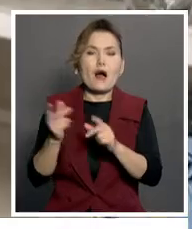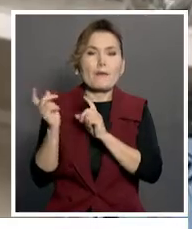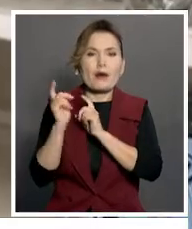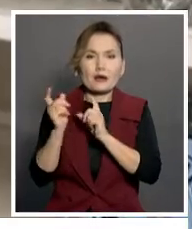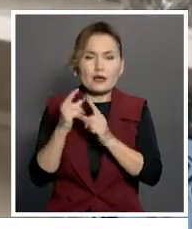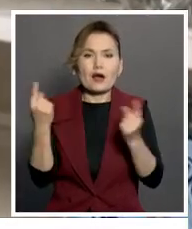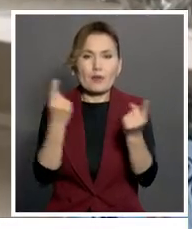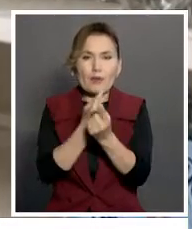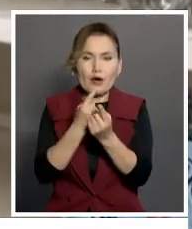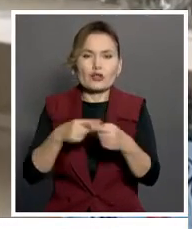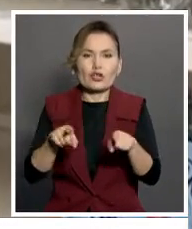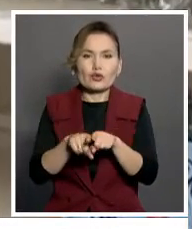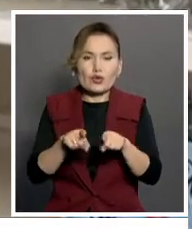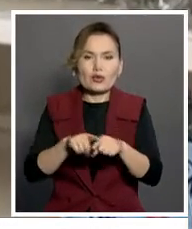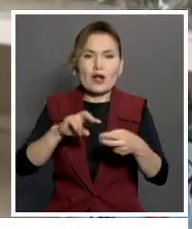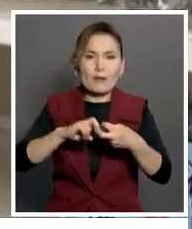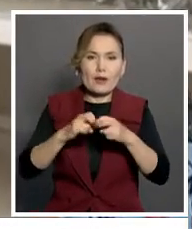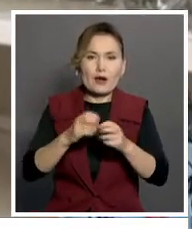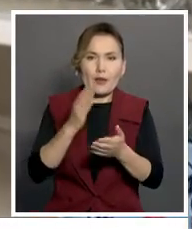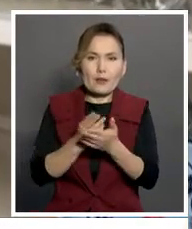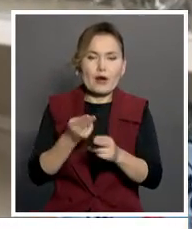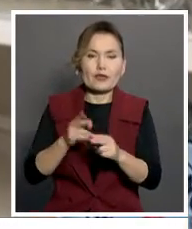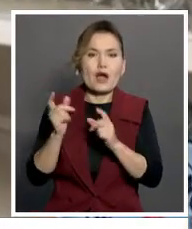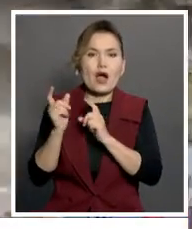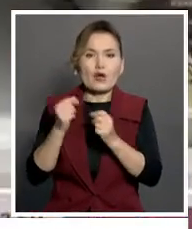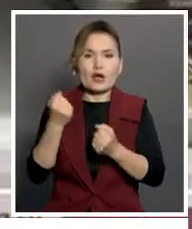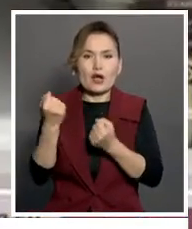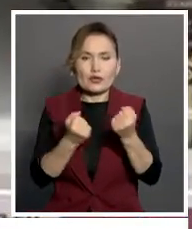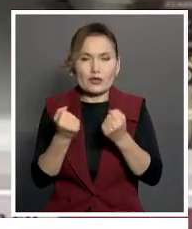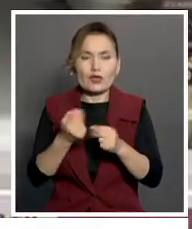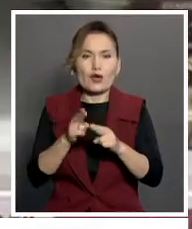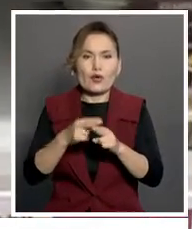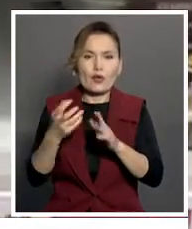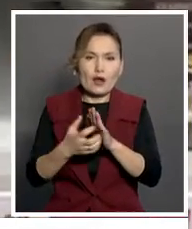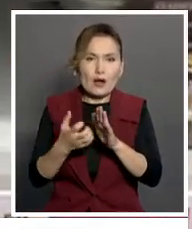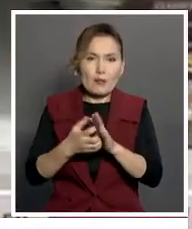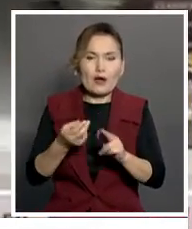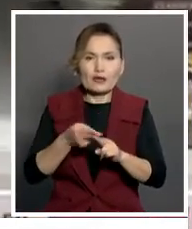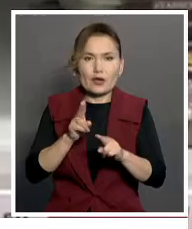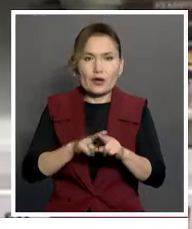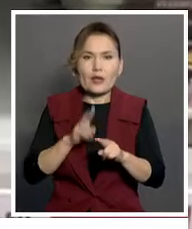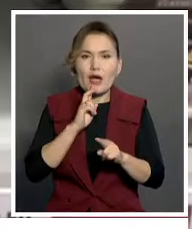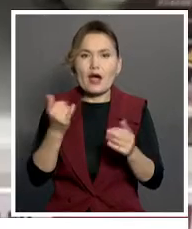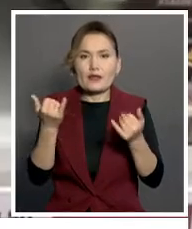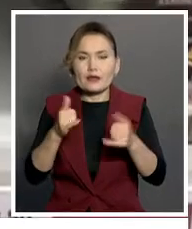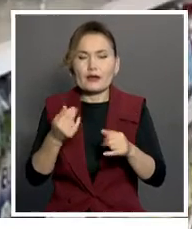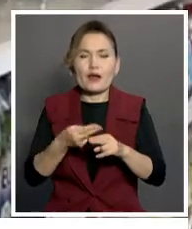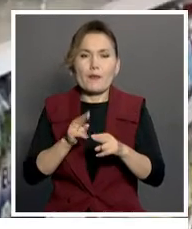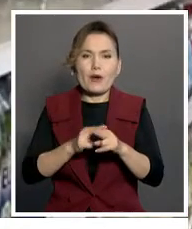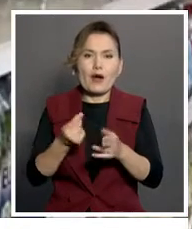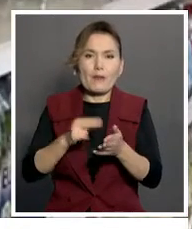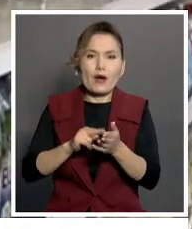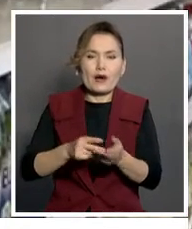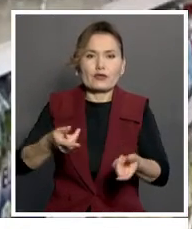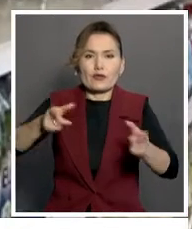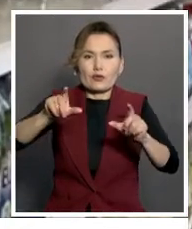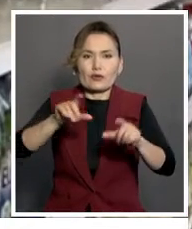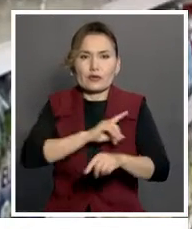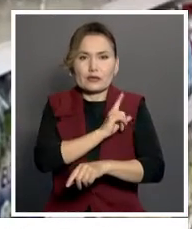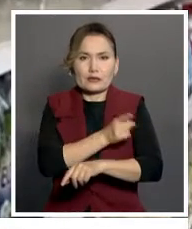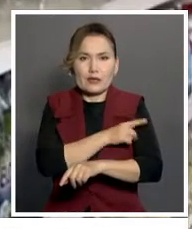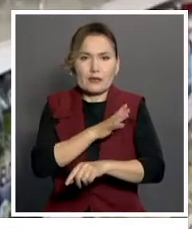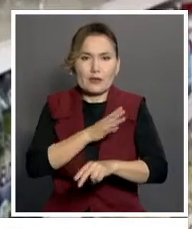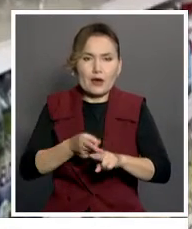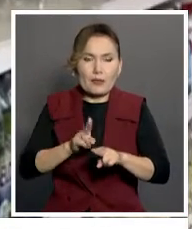өндірісі салаларында өзекті. Жуырда жүк көлігі жүргізушілері тапшылығы салдарынан елде жанар-жағармай станциялары бензинсіз қалған еді.